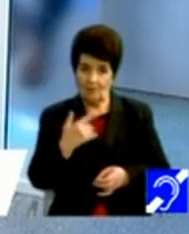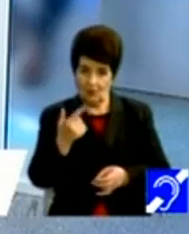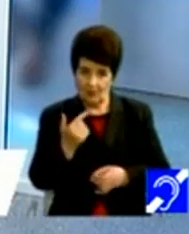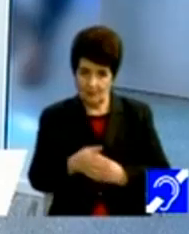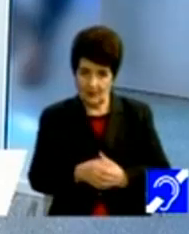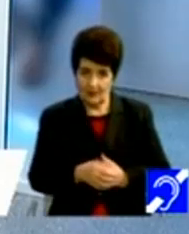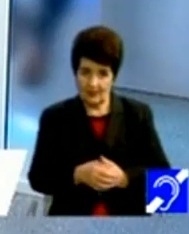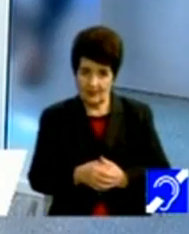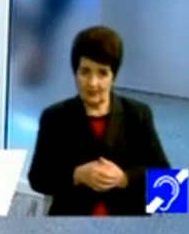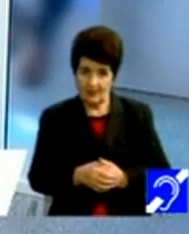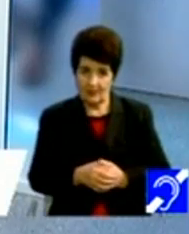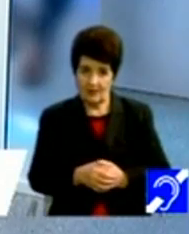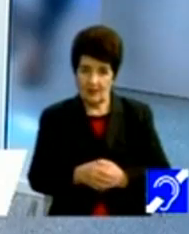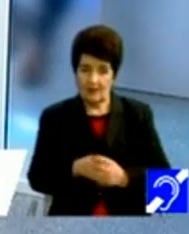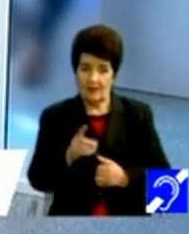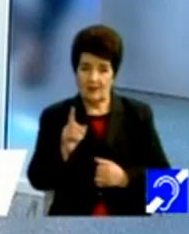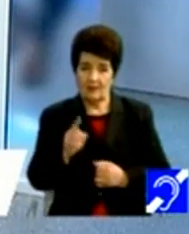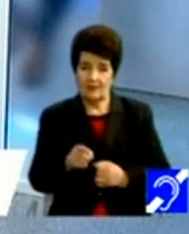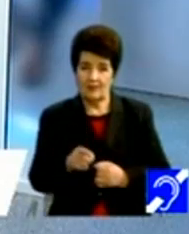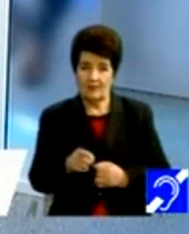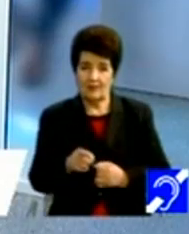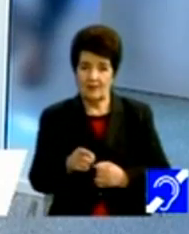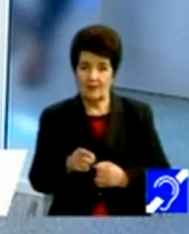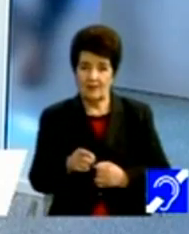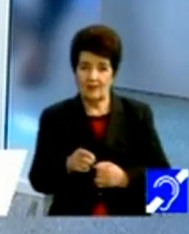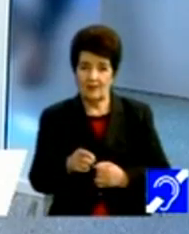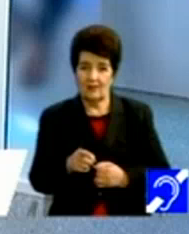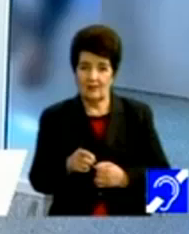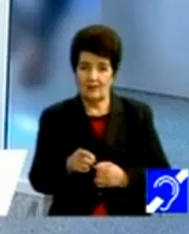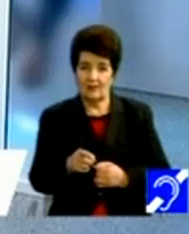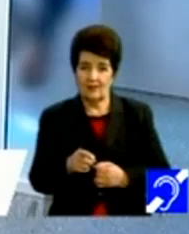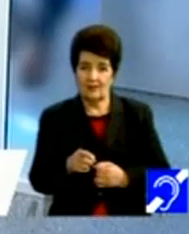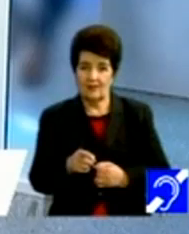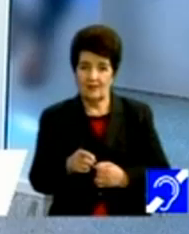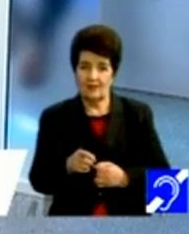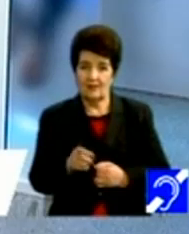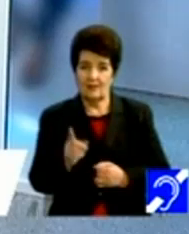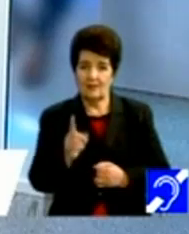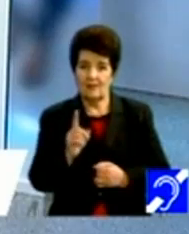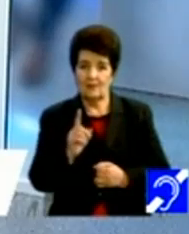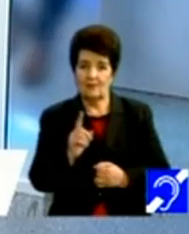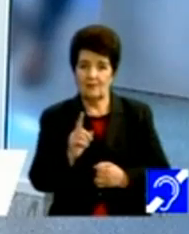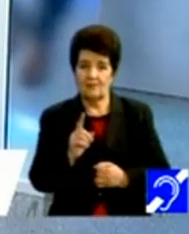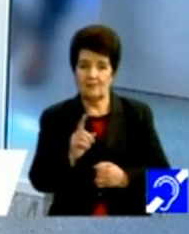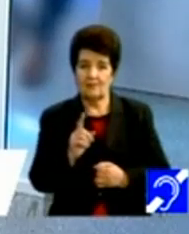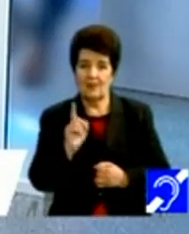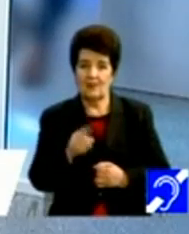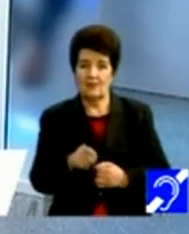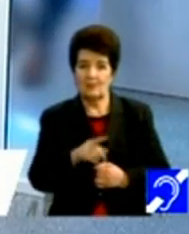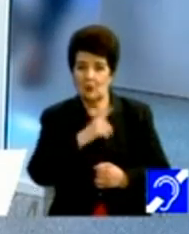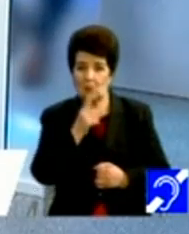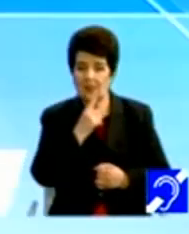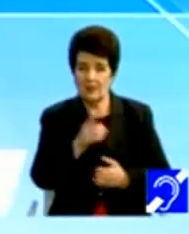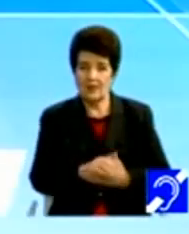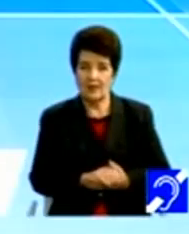fost întrebați, dar probabil că acolo nu mai e cazul să intrăm în amănunte. Și reamintesc eu după aceea ce întrebări s-au mai pus. Începem cu tinerii.